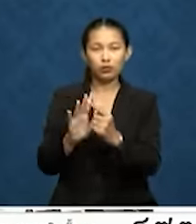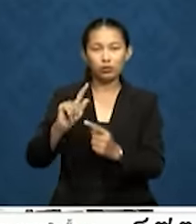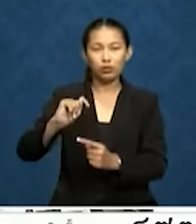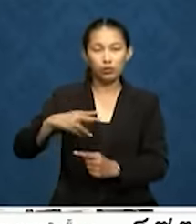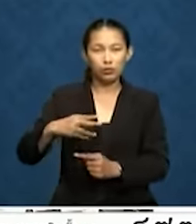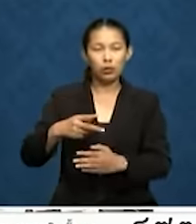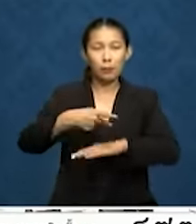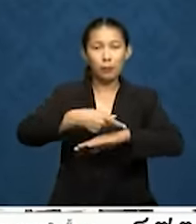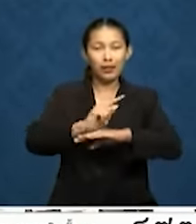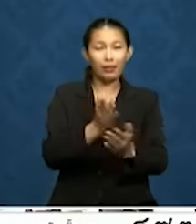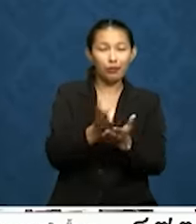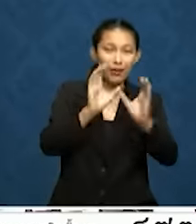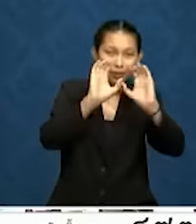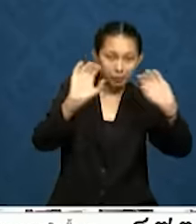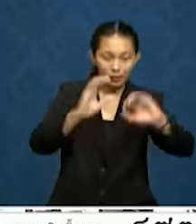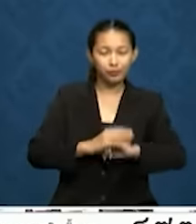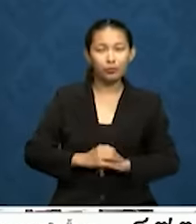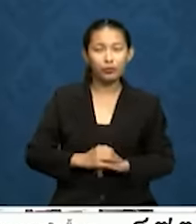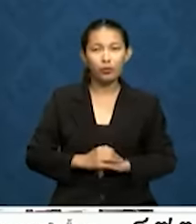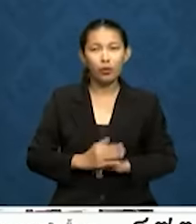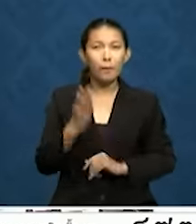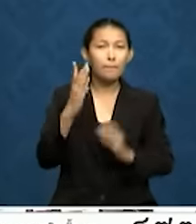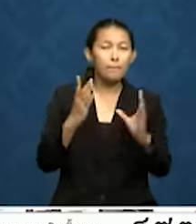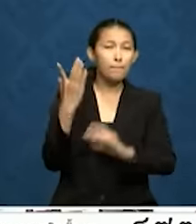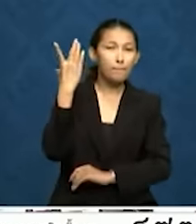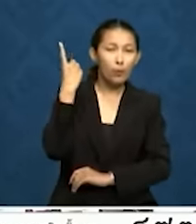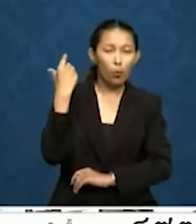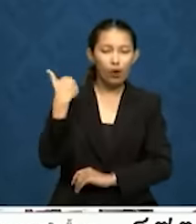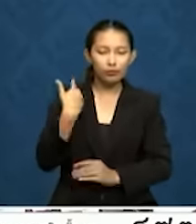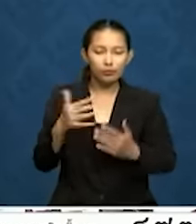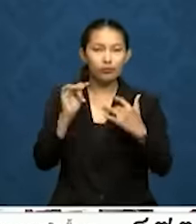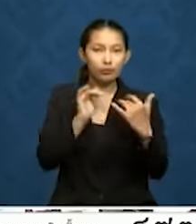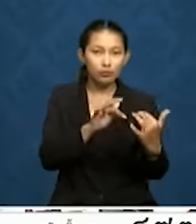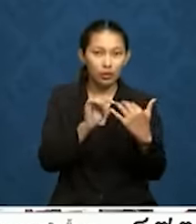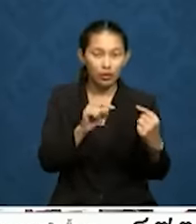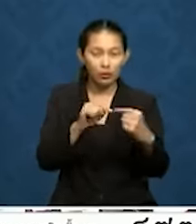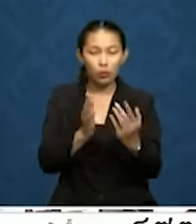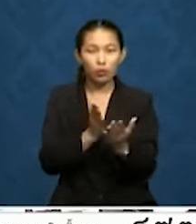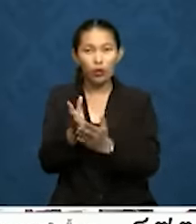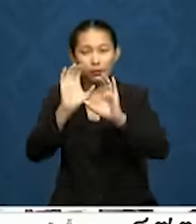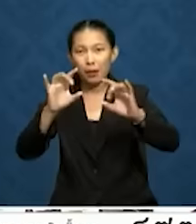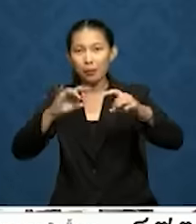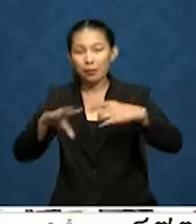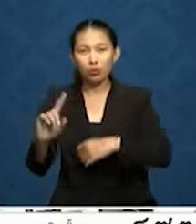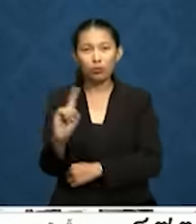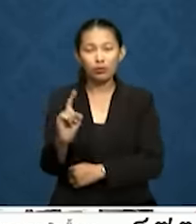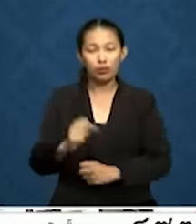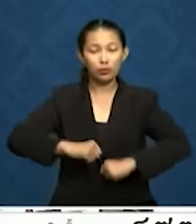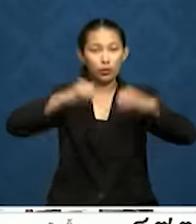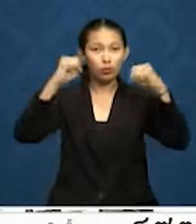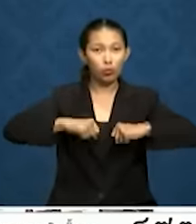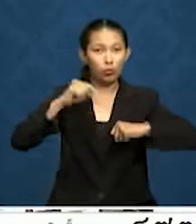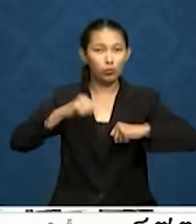านวิปรัฐบาลท่านประธานครับเมื่อวานก็ได้มีการประสานมายังซีกฝ่ายค้านในข้อตกลง